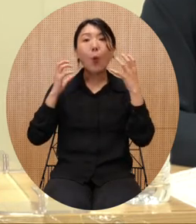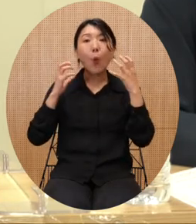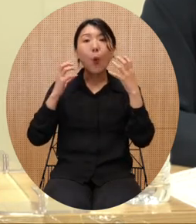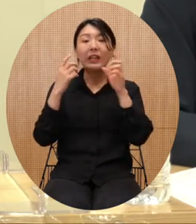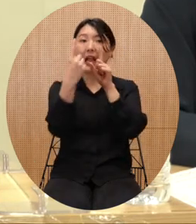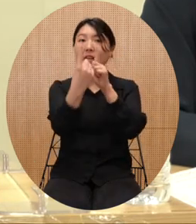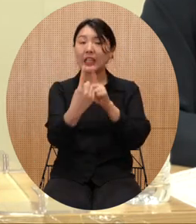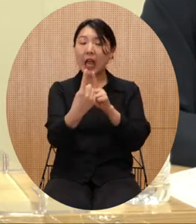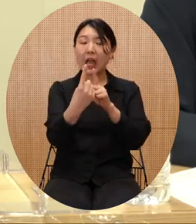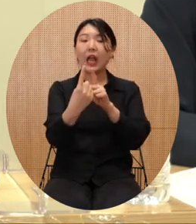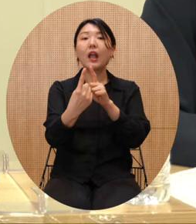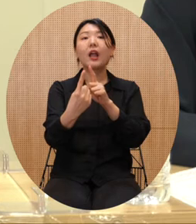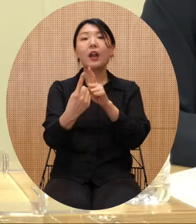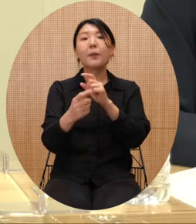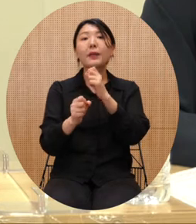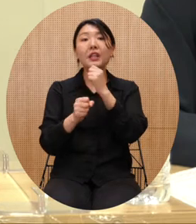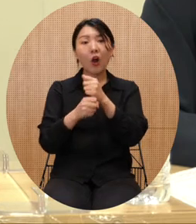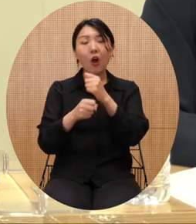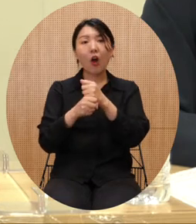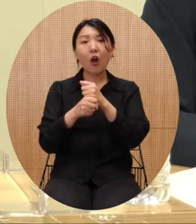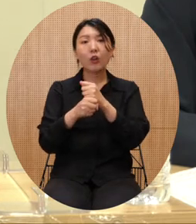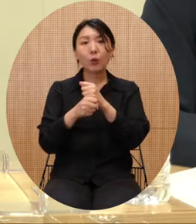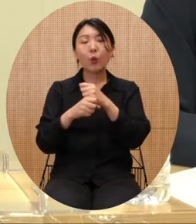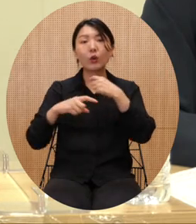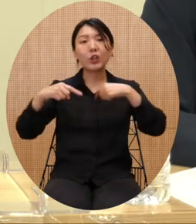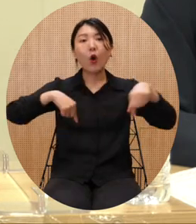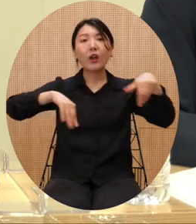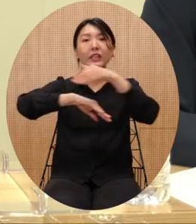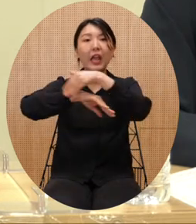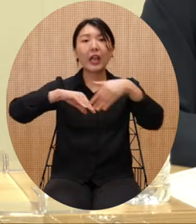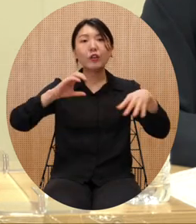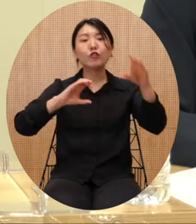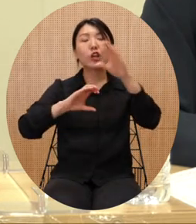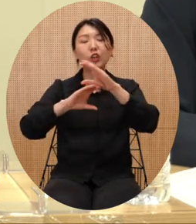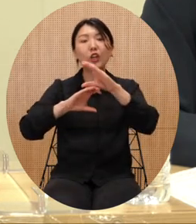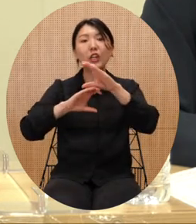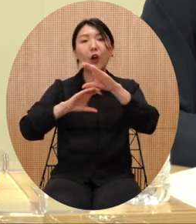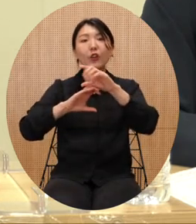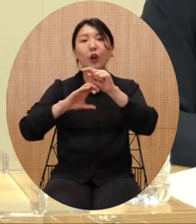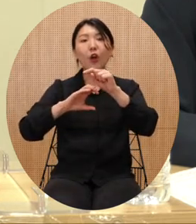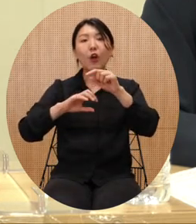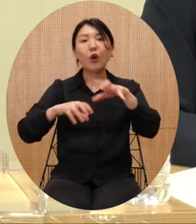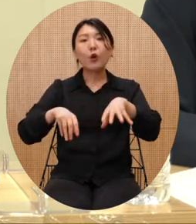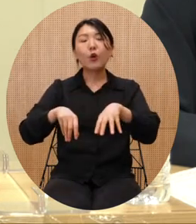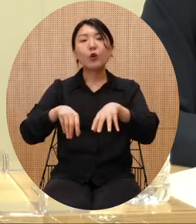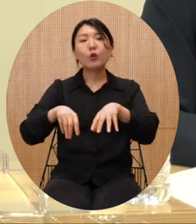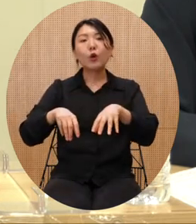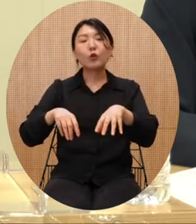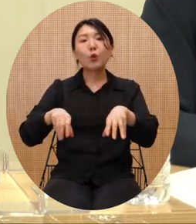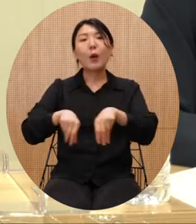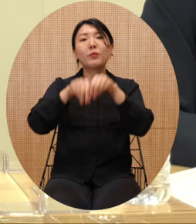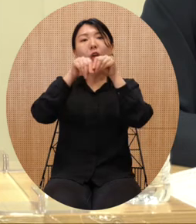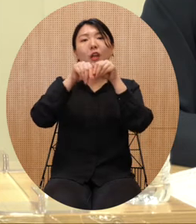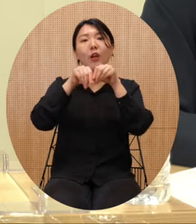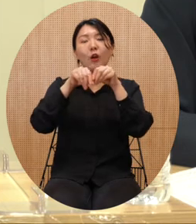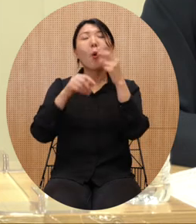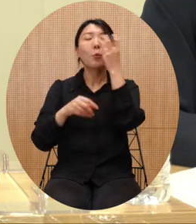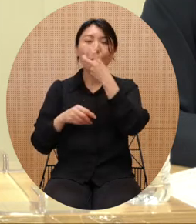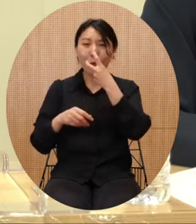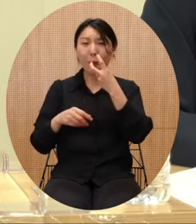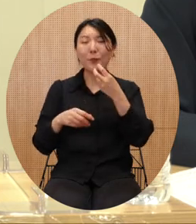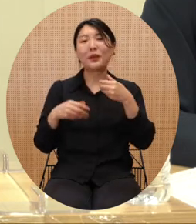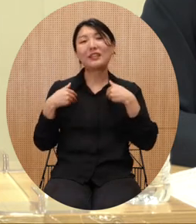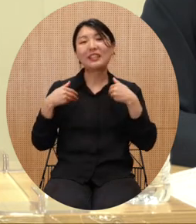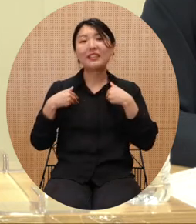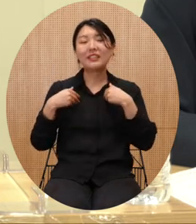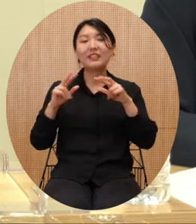아동을 당사자로 되는 곳에 정책의 추가적인 어떤 종합적인 검토가 필요하다. 네, 그리고